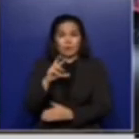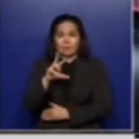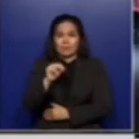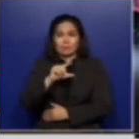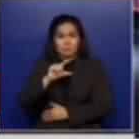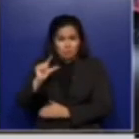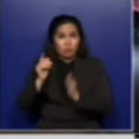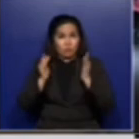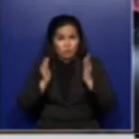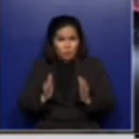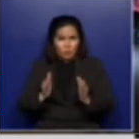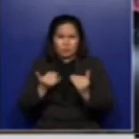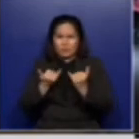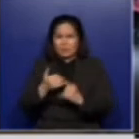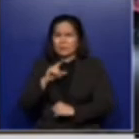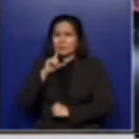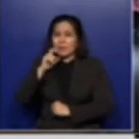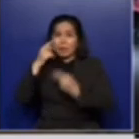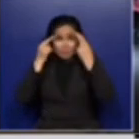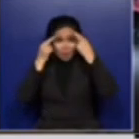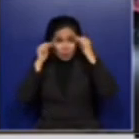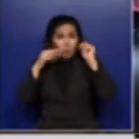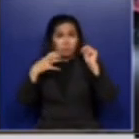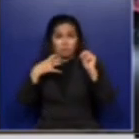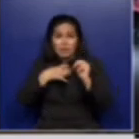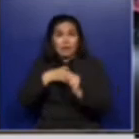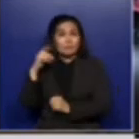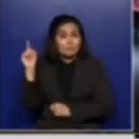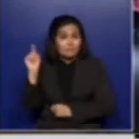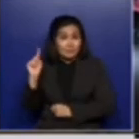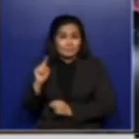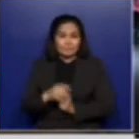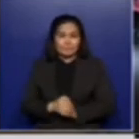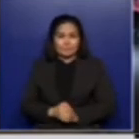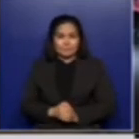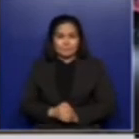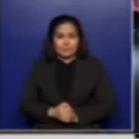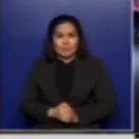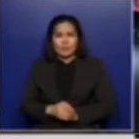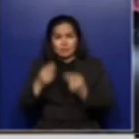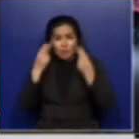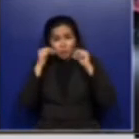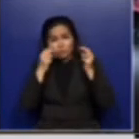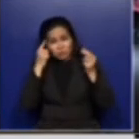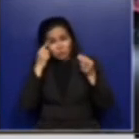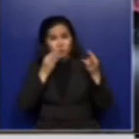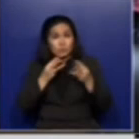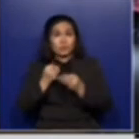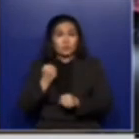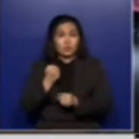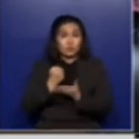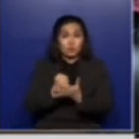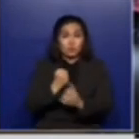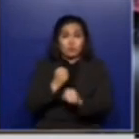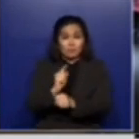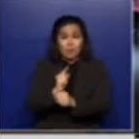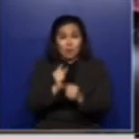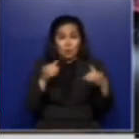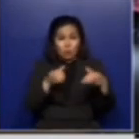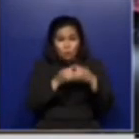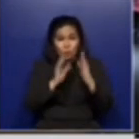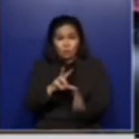จะต้องถามไปถึงพระท่านนายกรัฐมนตรีก็คือว่าท่านจะดำเนินการอย่างไรกับคน30ล้านค